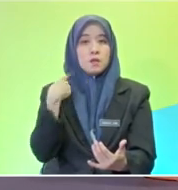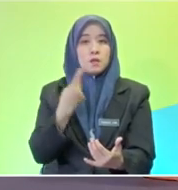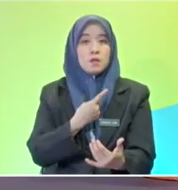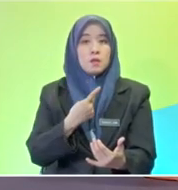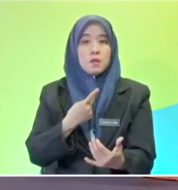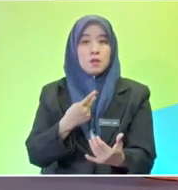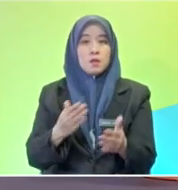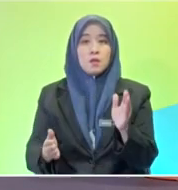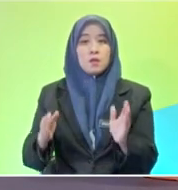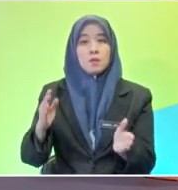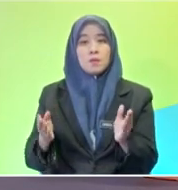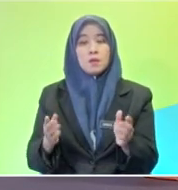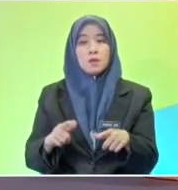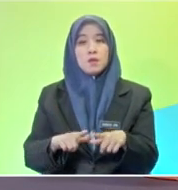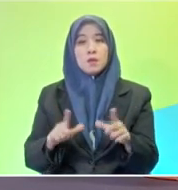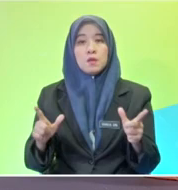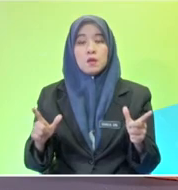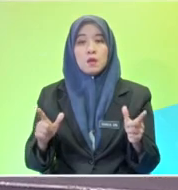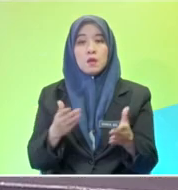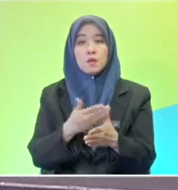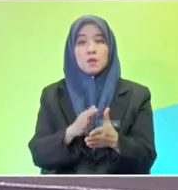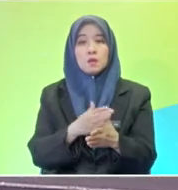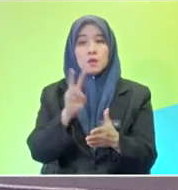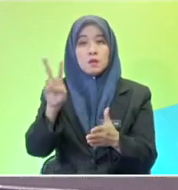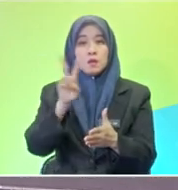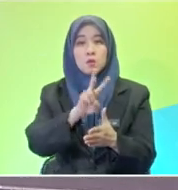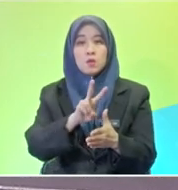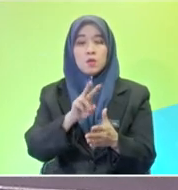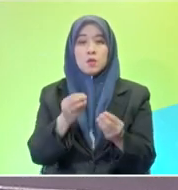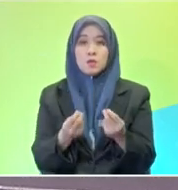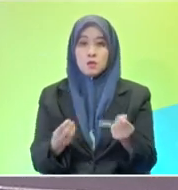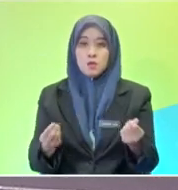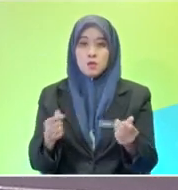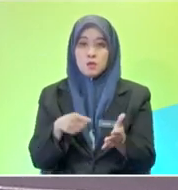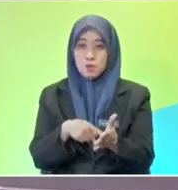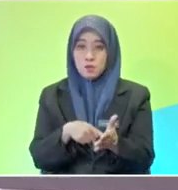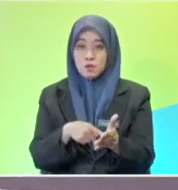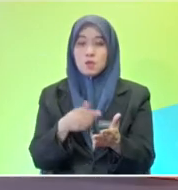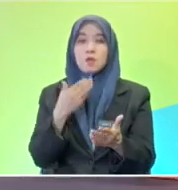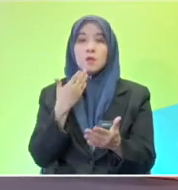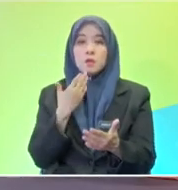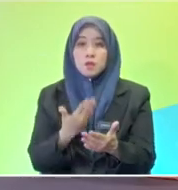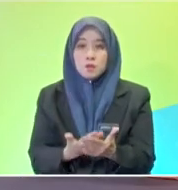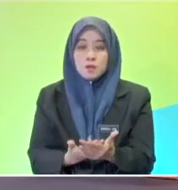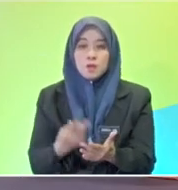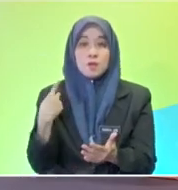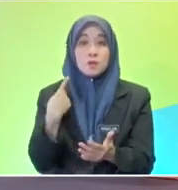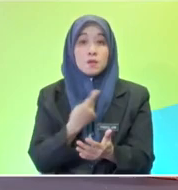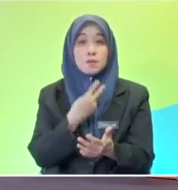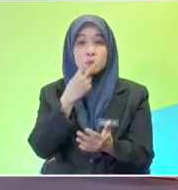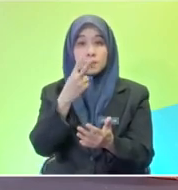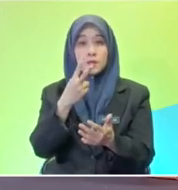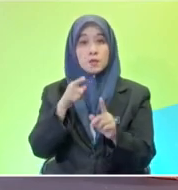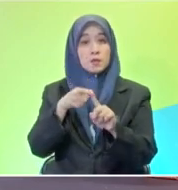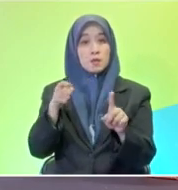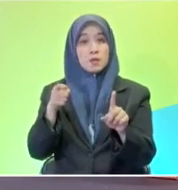membanding bezakan di antara kedua-dua tanah ini. Okey, cikgu. Okey, boleh ya? Boleh. Okey. Jadi kita tengok dari